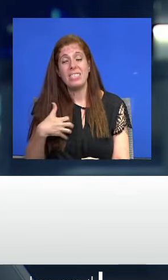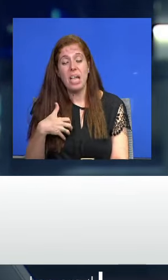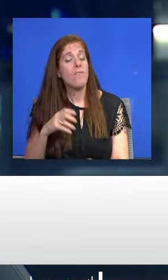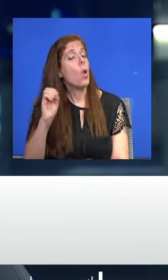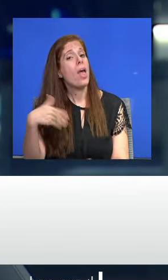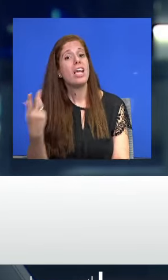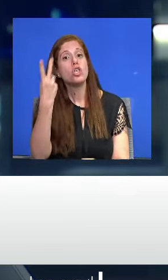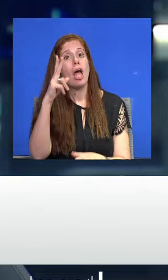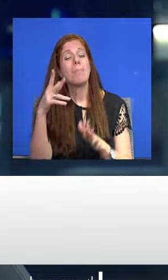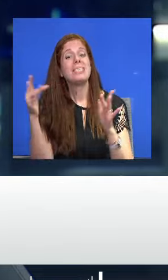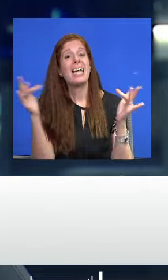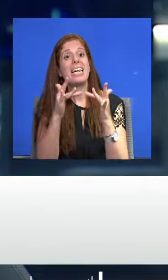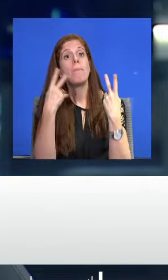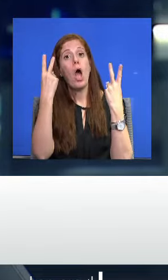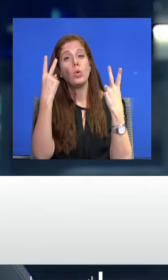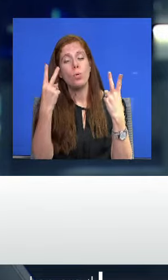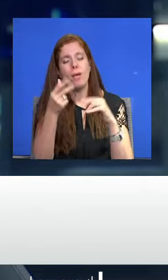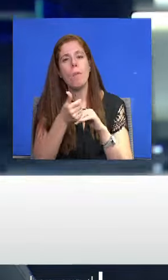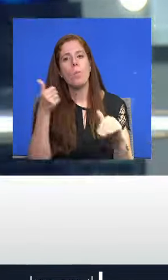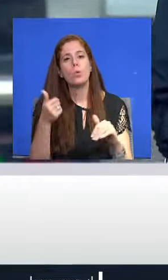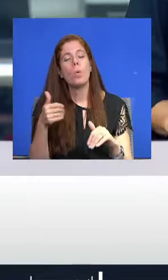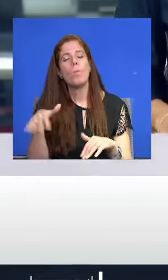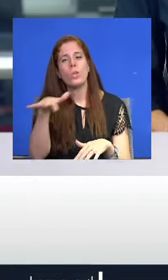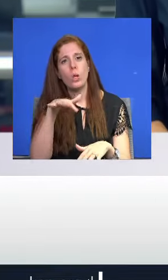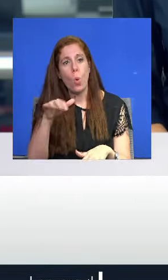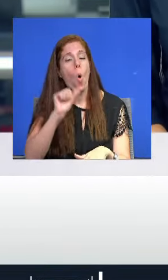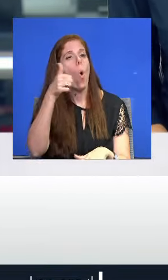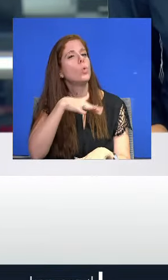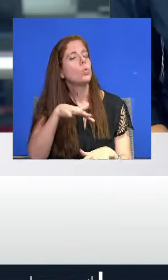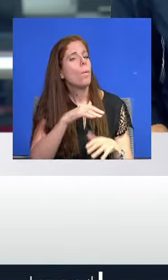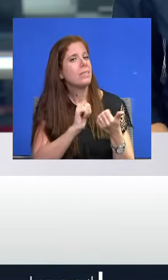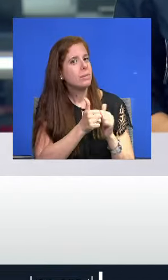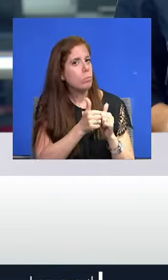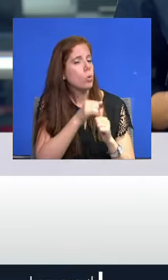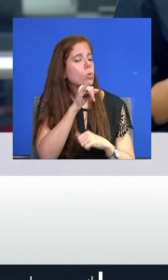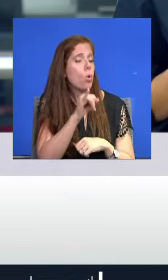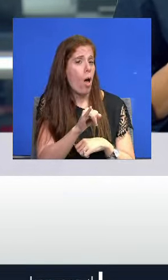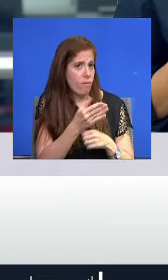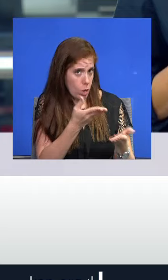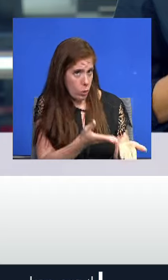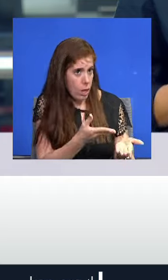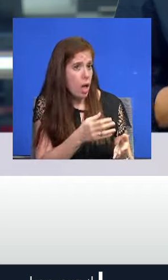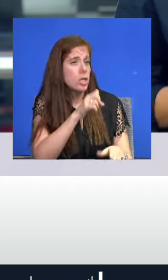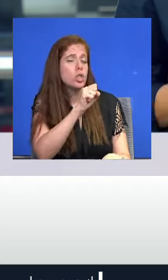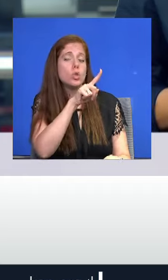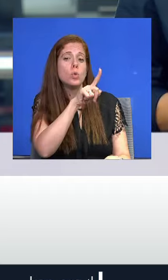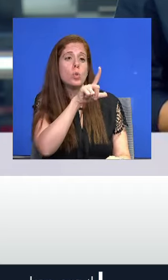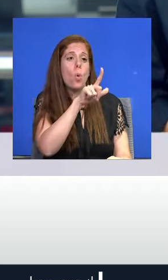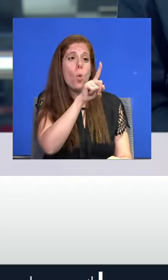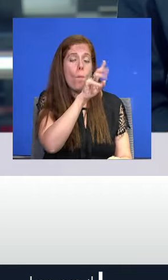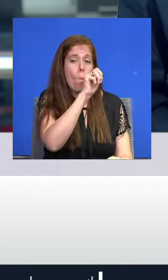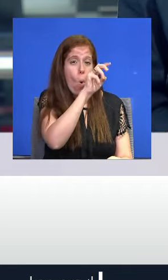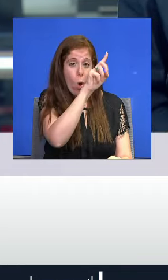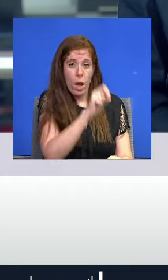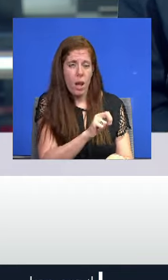החשובים והגורליים במוקדמות היורו, ראש תחום הספורט יואב בורוביץ'. אנחנו עליך, סולומון צפוי להיעדר כמה